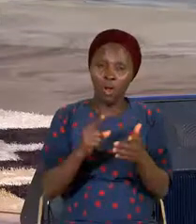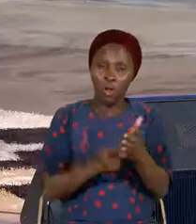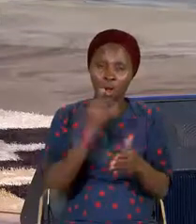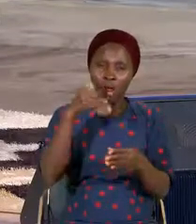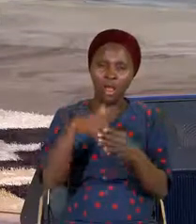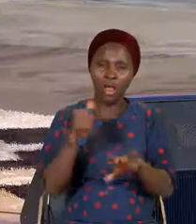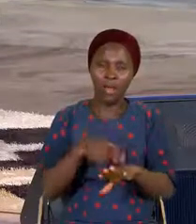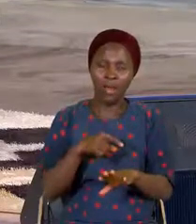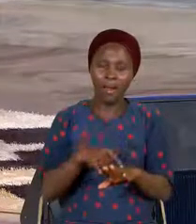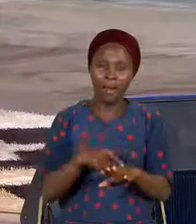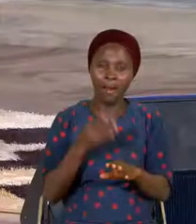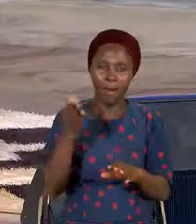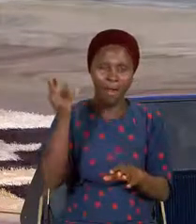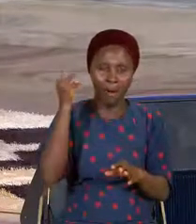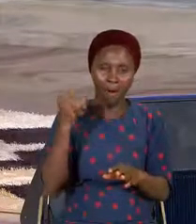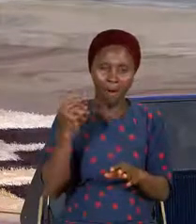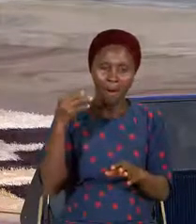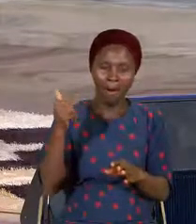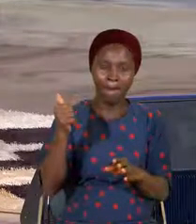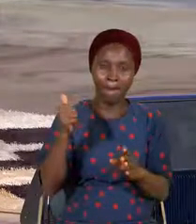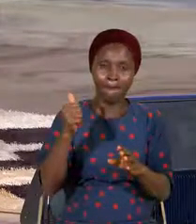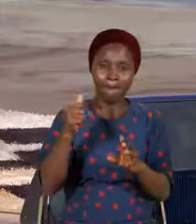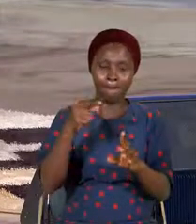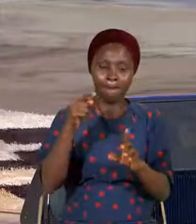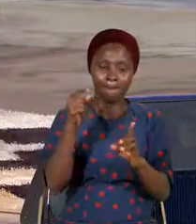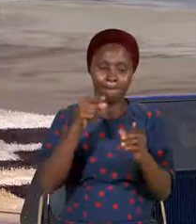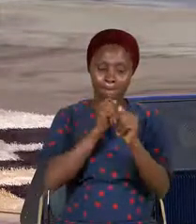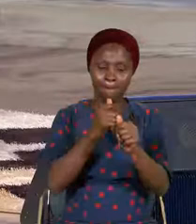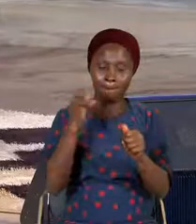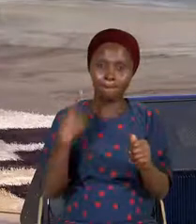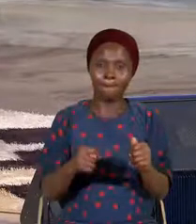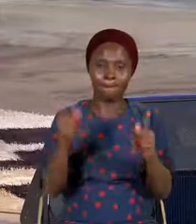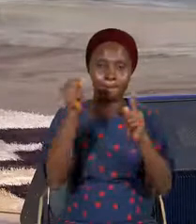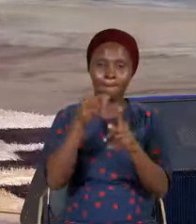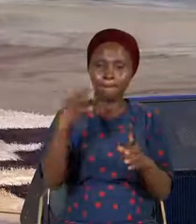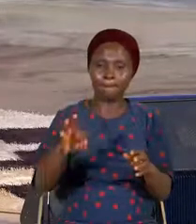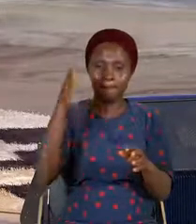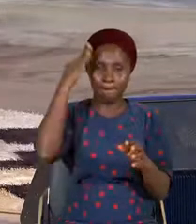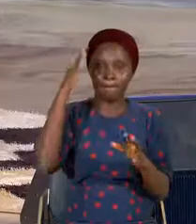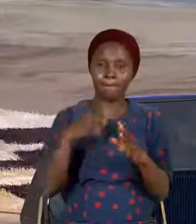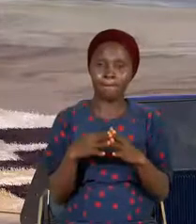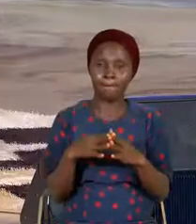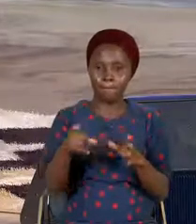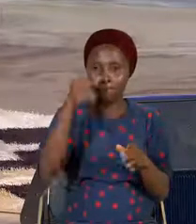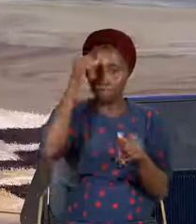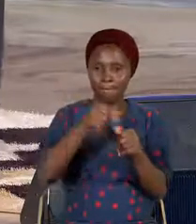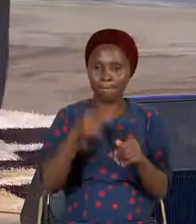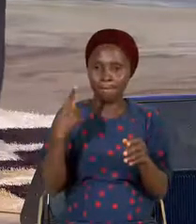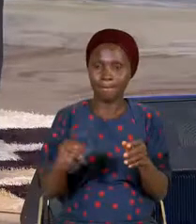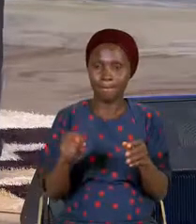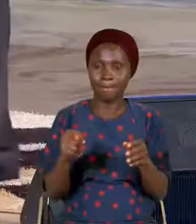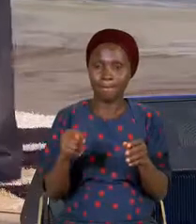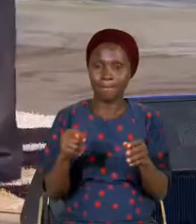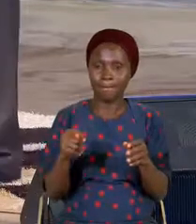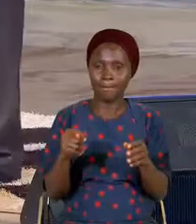une fois en passant, il y avait le don de la connaissance. Vous vous rappelez